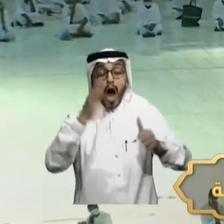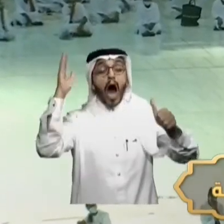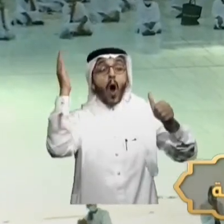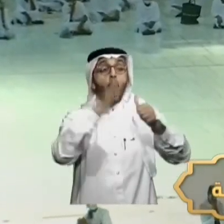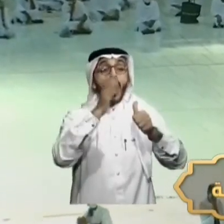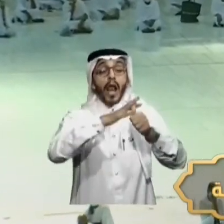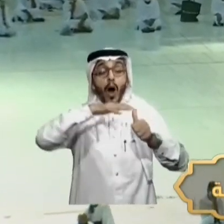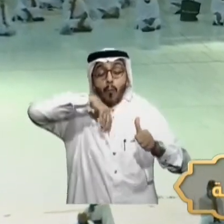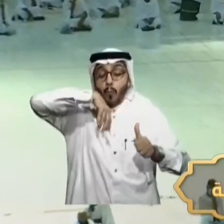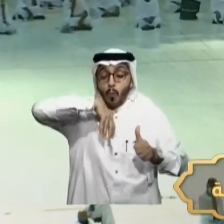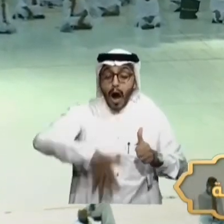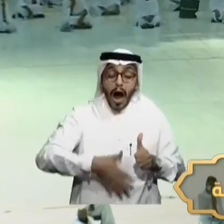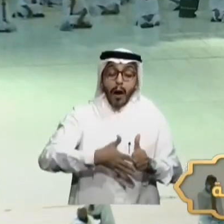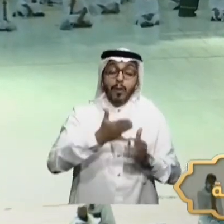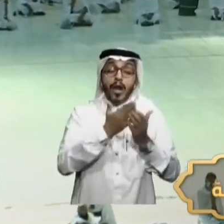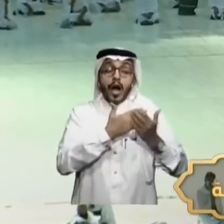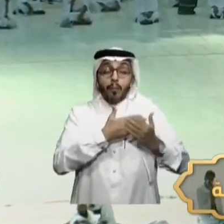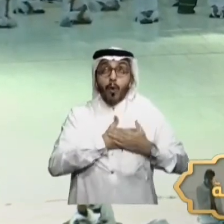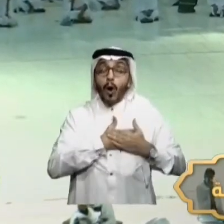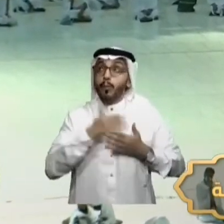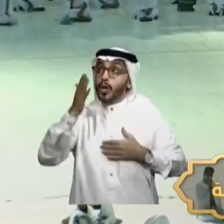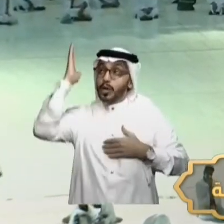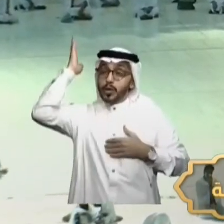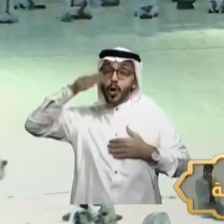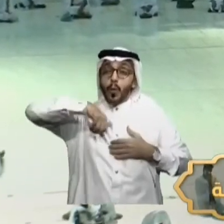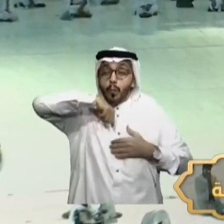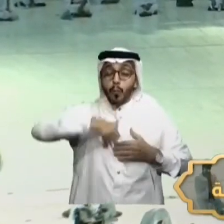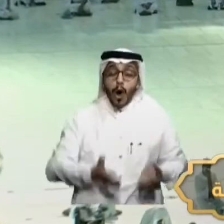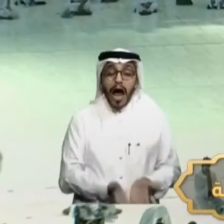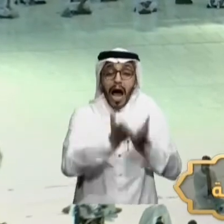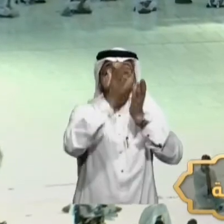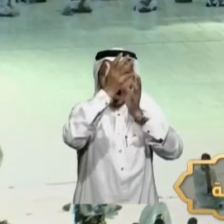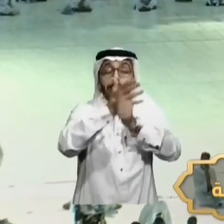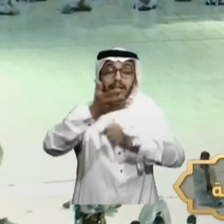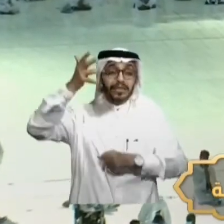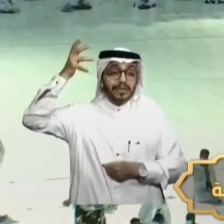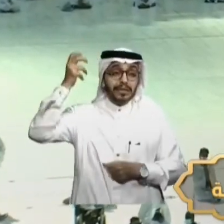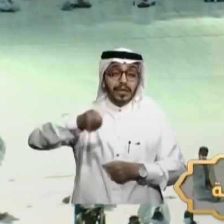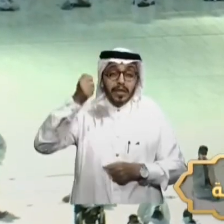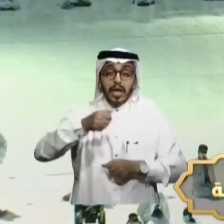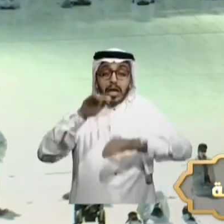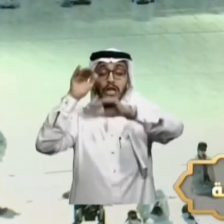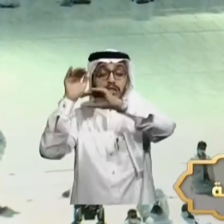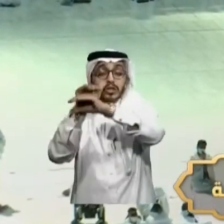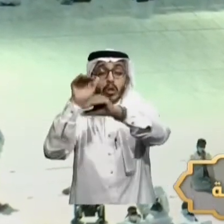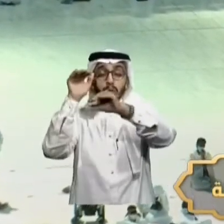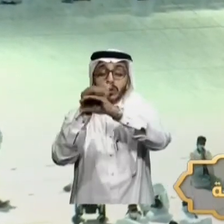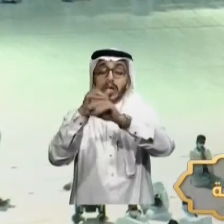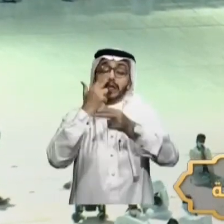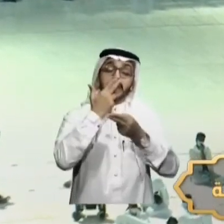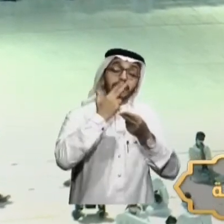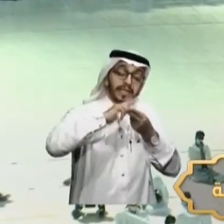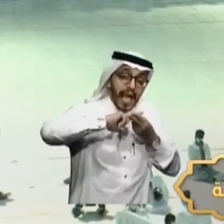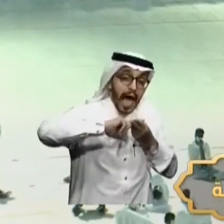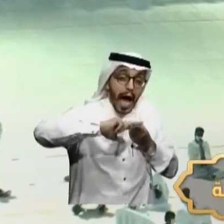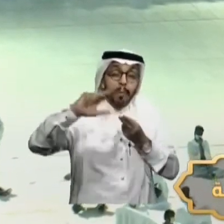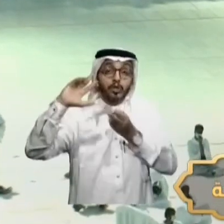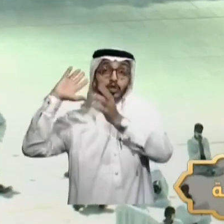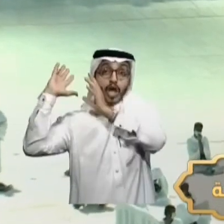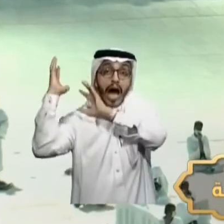رأسهم نبيُّنا وحبيبُنا صلى الله عليه وسلم، الداعية إلى السلام